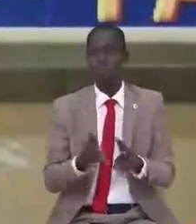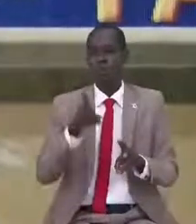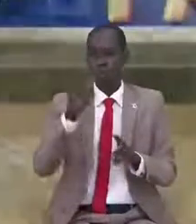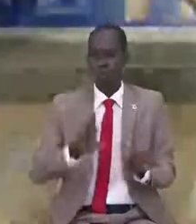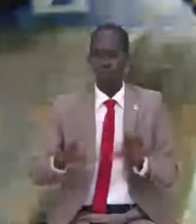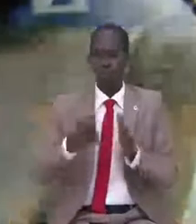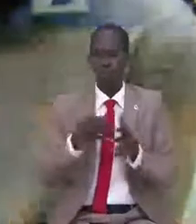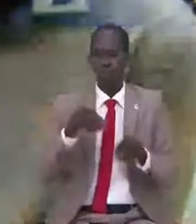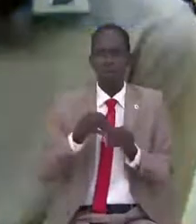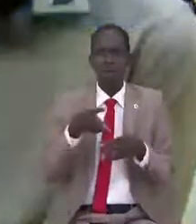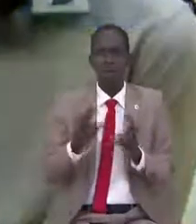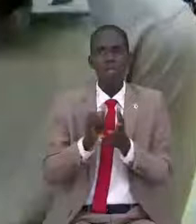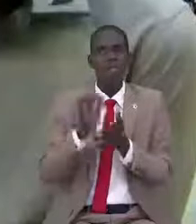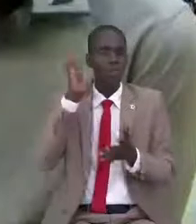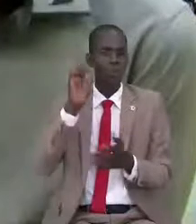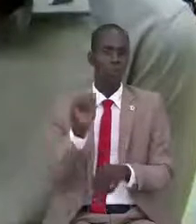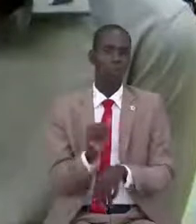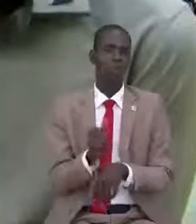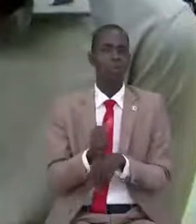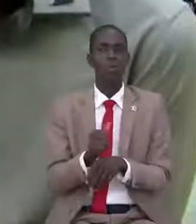d'être efficace.